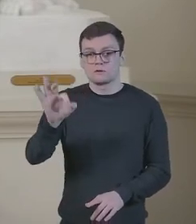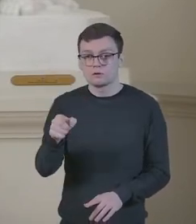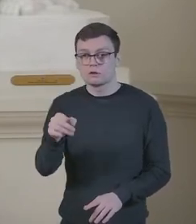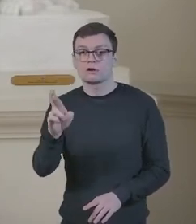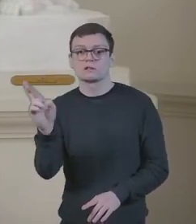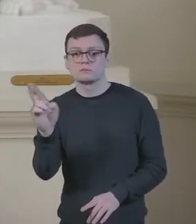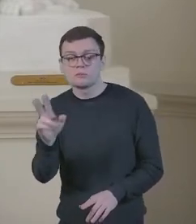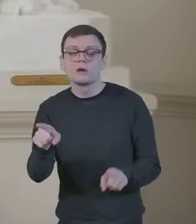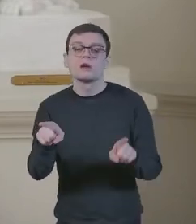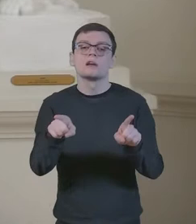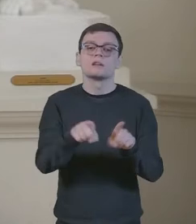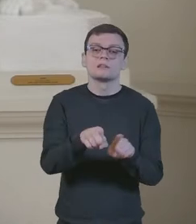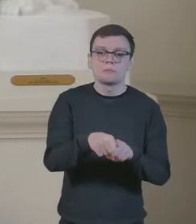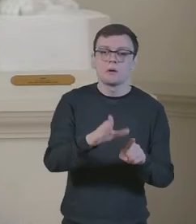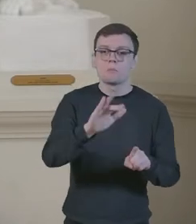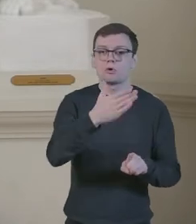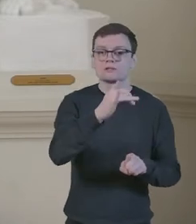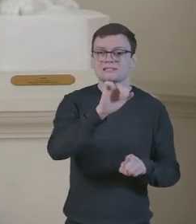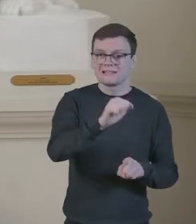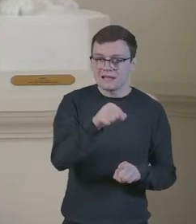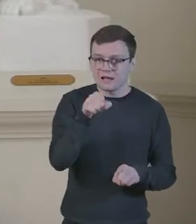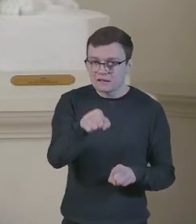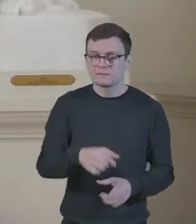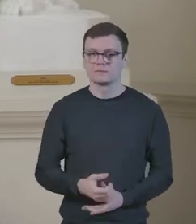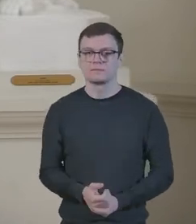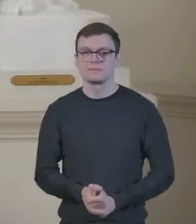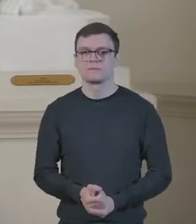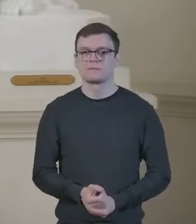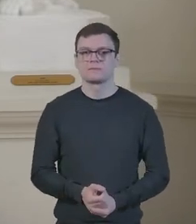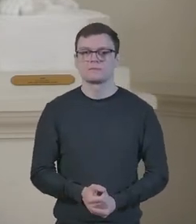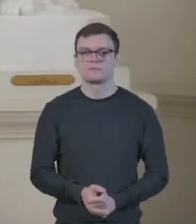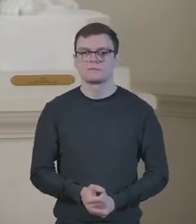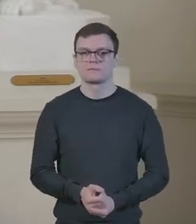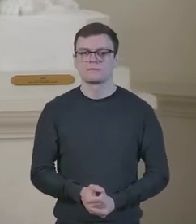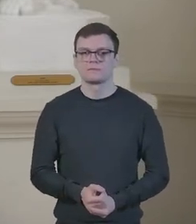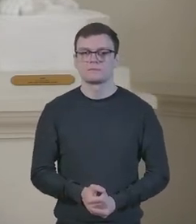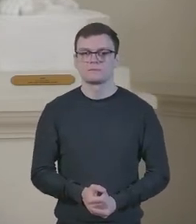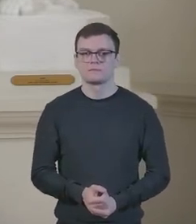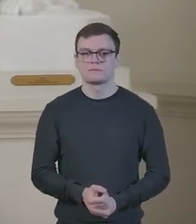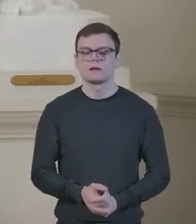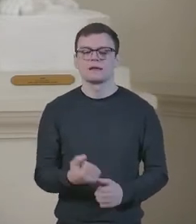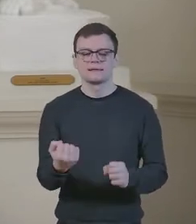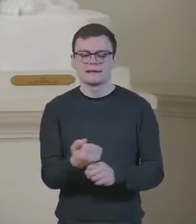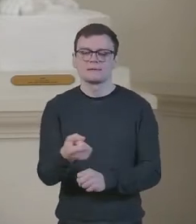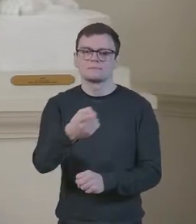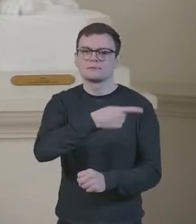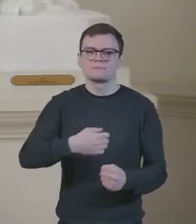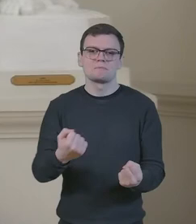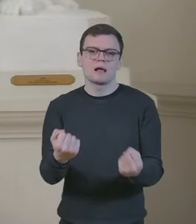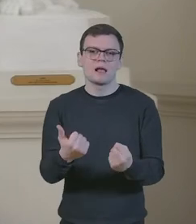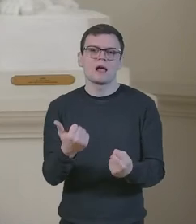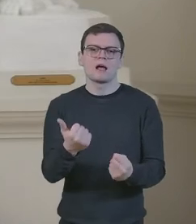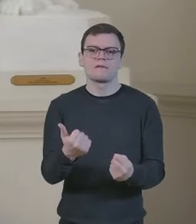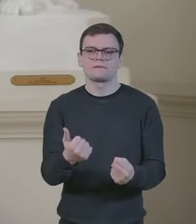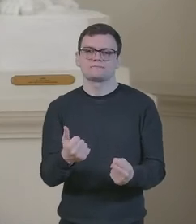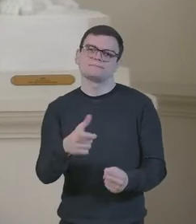Kosovo Respublika, taip pat ir Bosnija ir Hercegovina, mums reikia paramos siekiant narystės NATO.